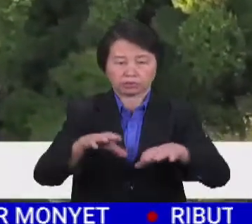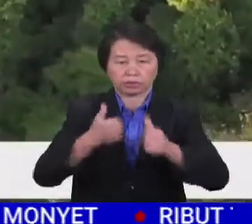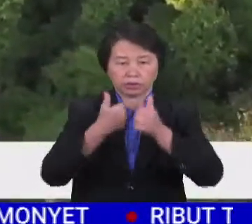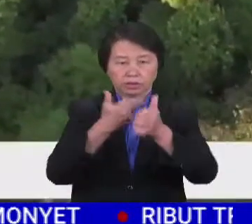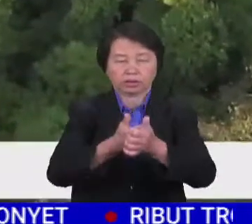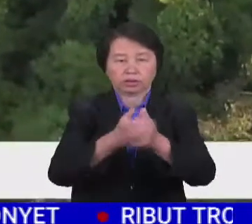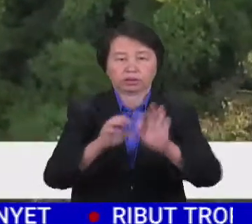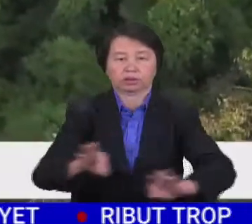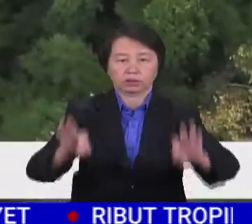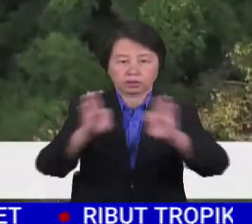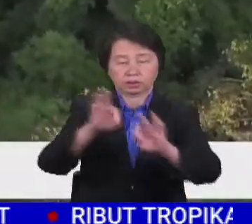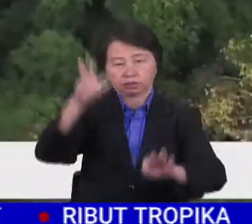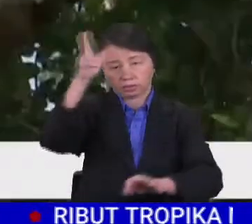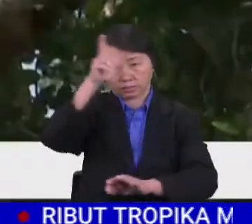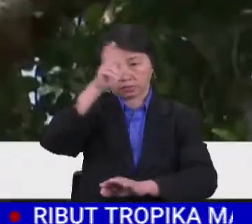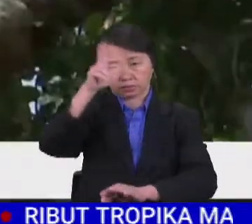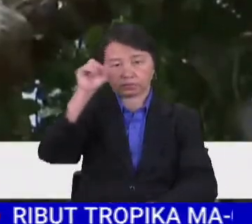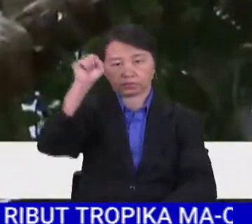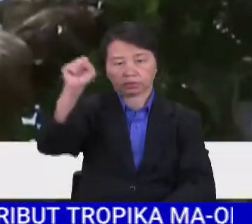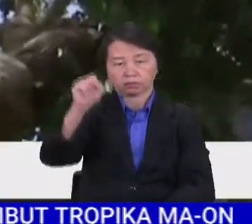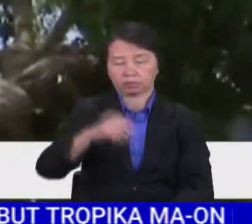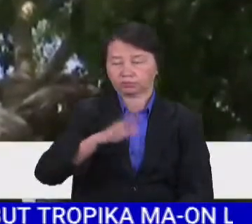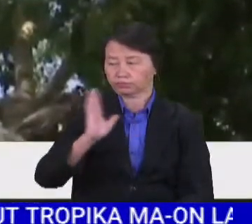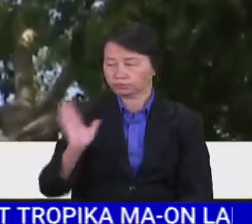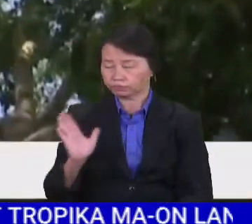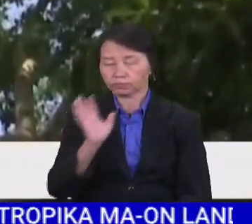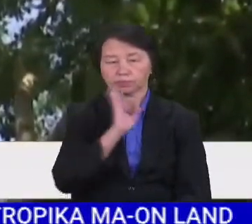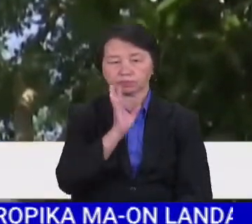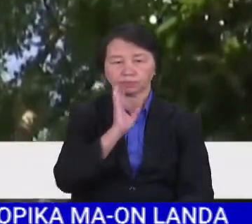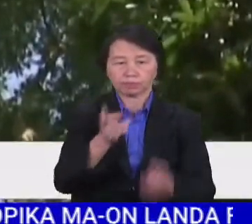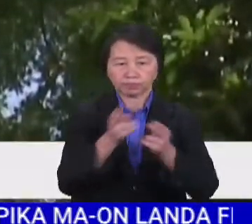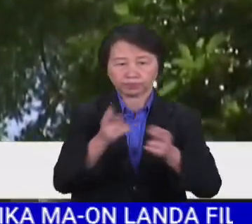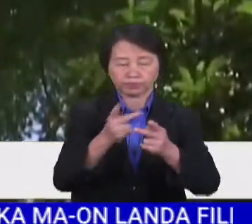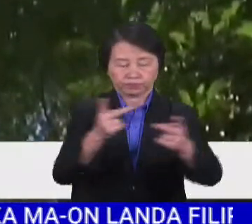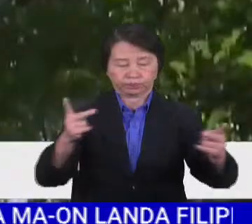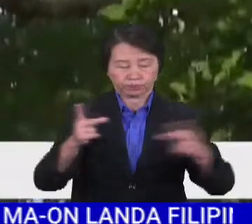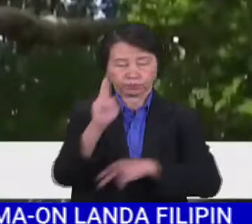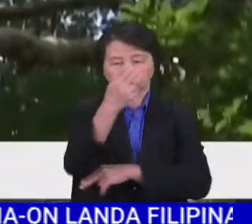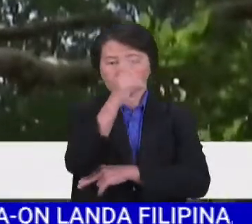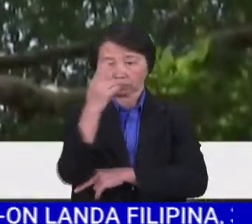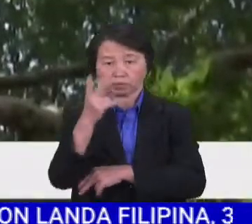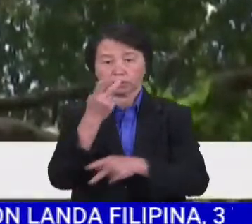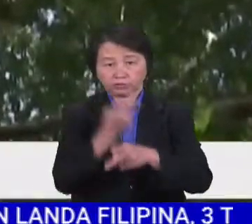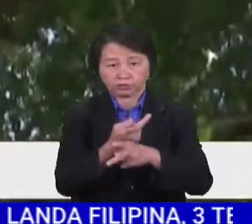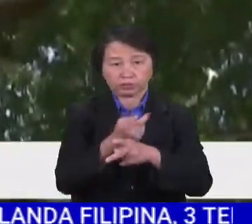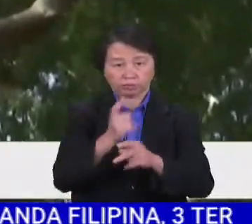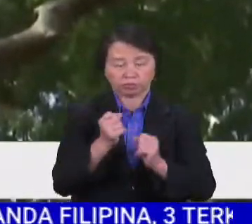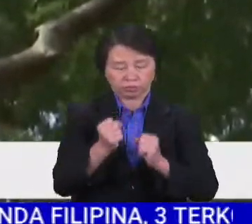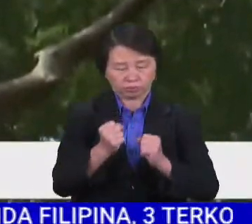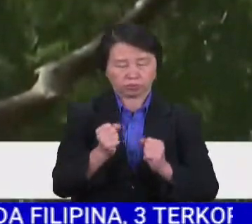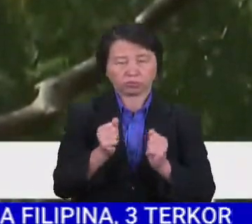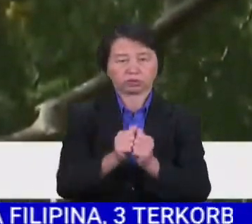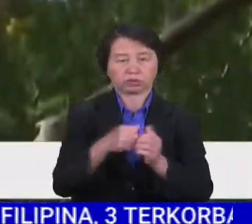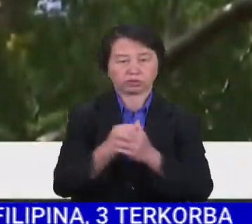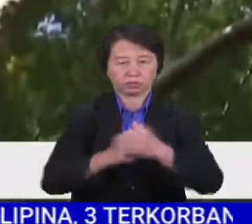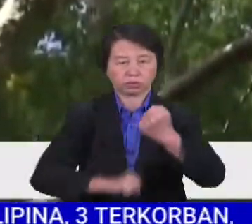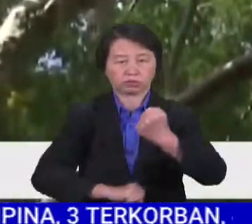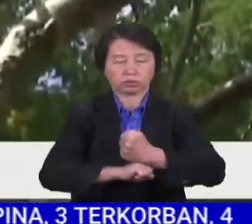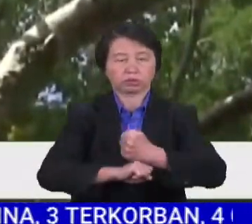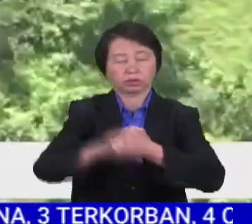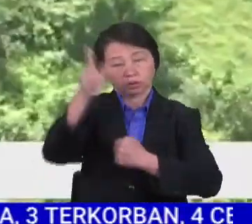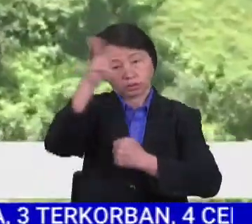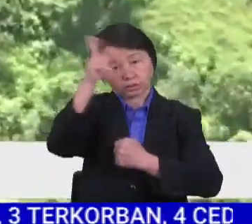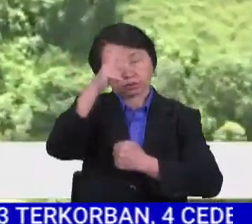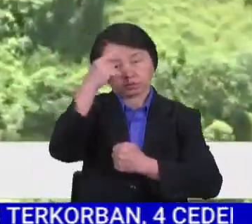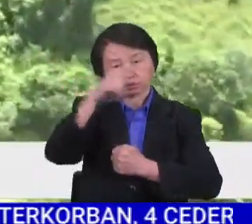mengikut kepentingan kerajaan Negeri Beliau berkata pengurusan kawasan hutan simpan perlu terus dimantapkan dalam menyokong dasar